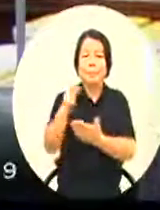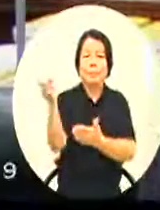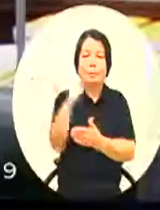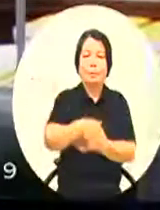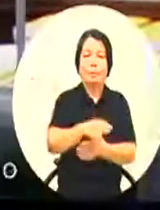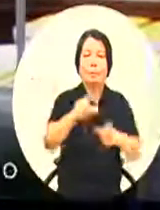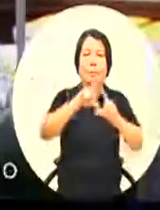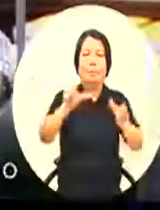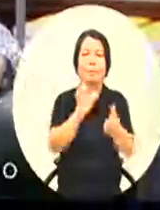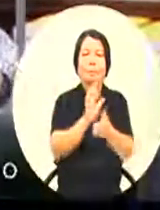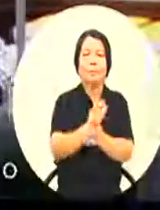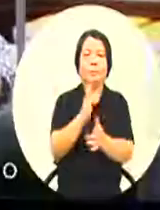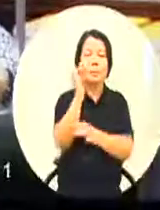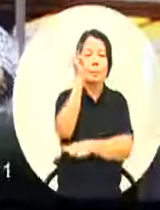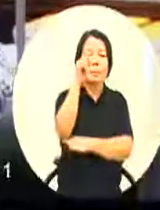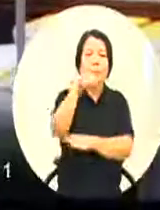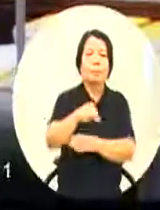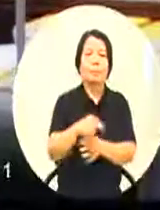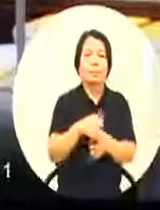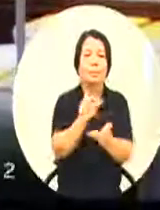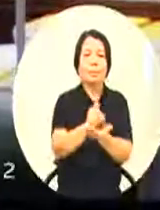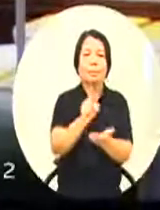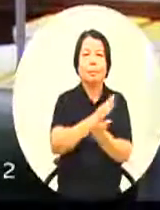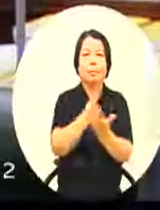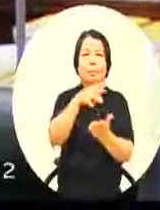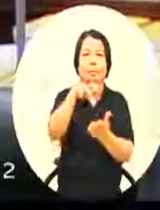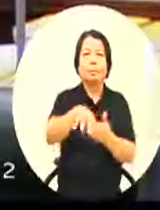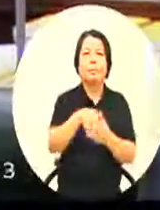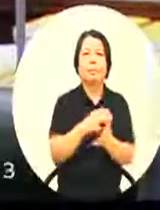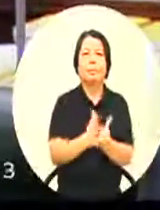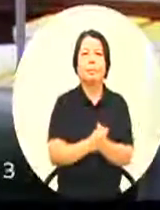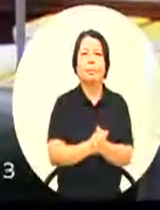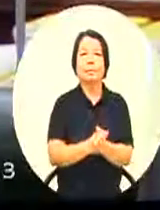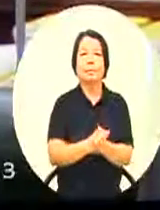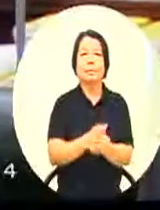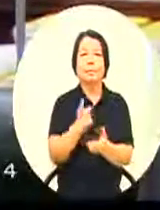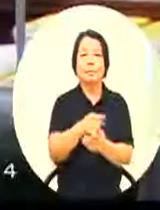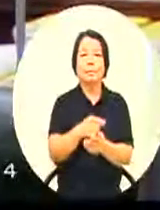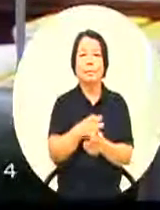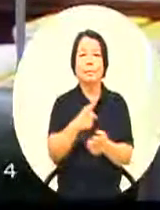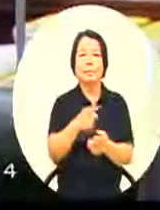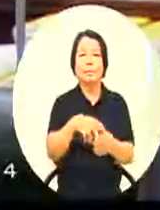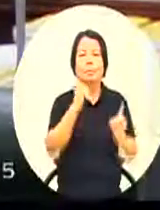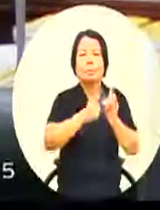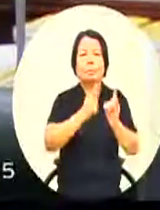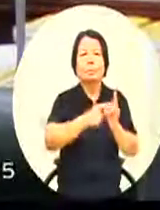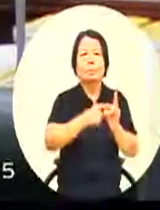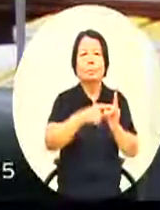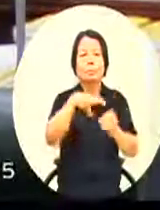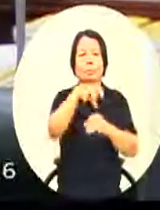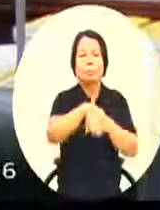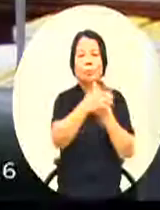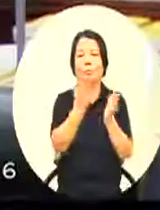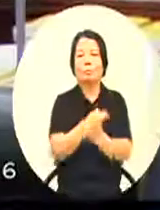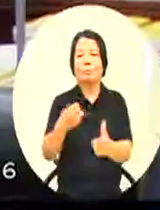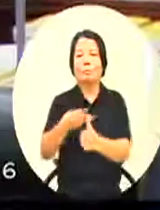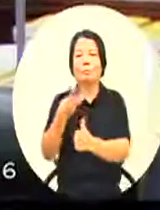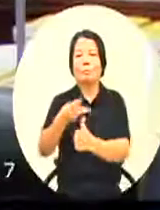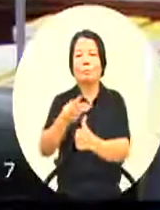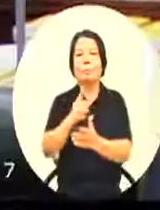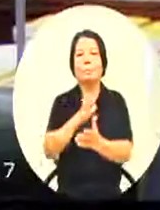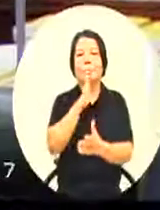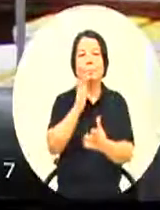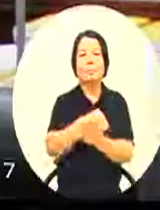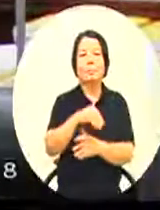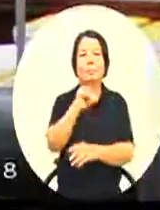树图书馆，我们那旁边让他做第二名好不好？因为第一名佛光山嘛，佛陀纪念馆嘛，我们第三名义大世界嘛，阿伯